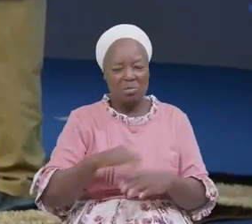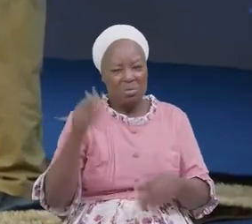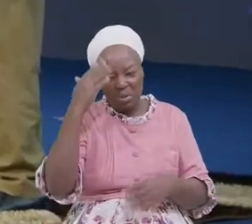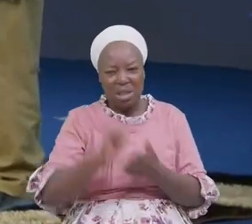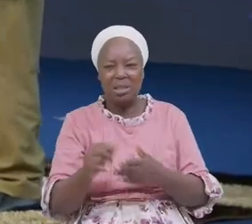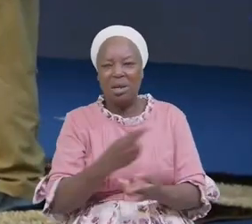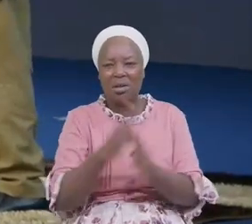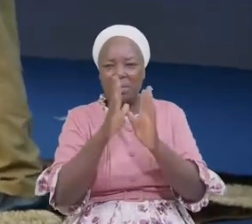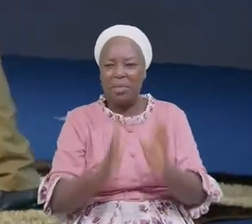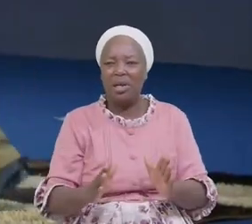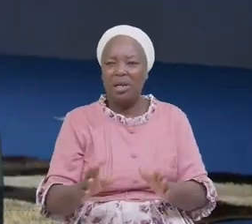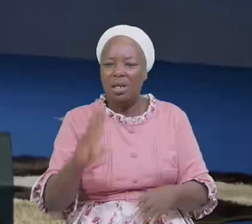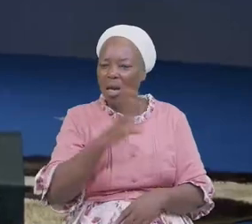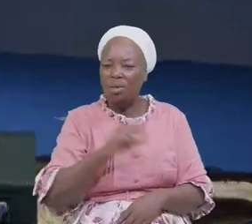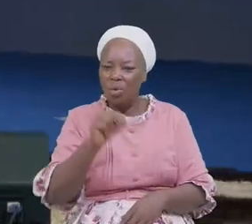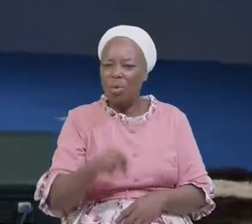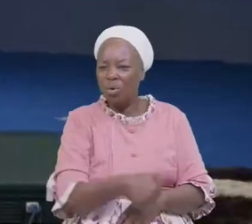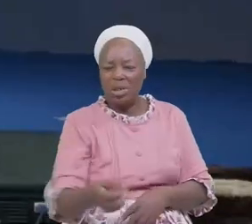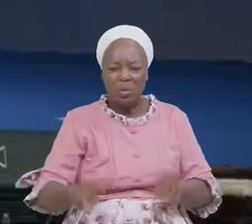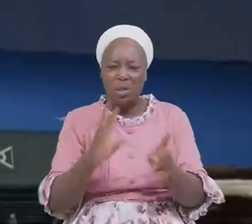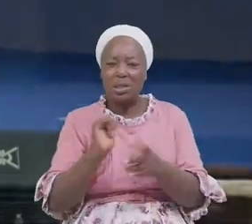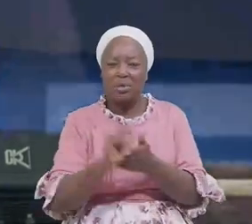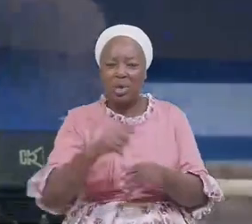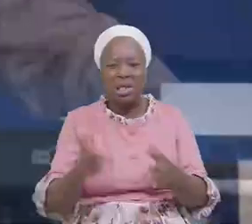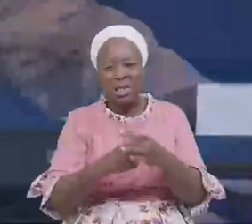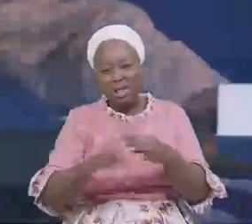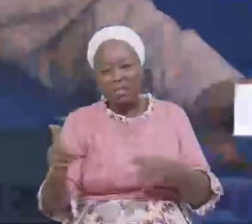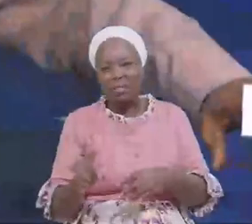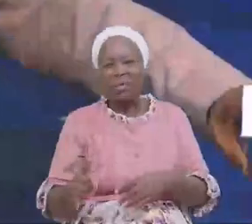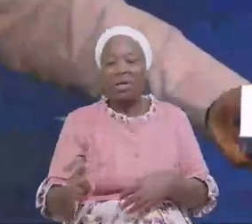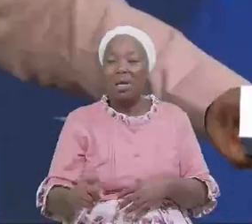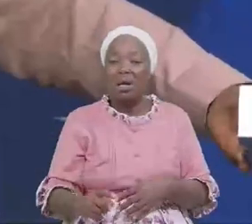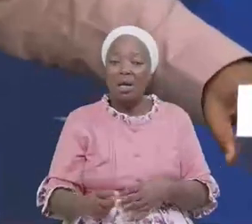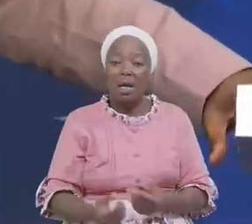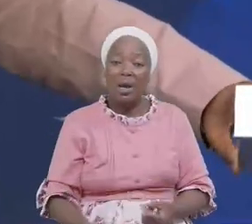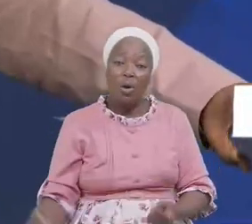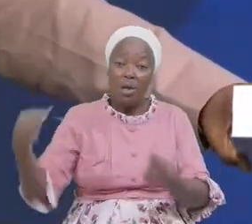Et il n'y a pas d'échappatoire.